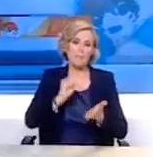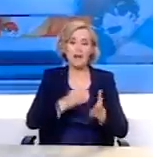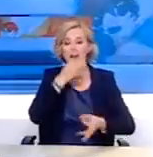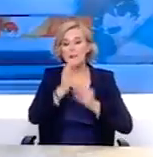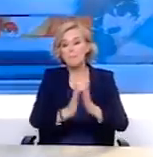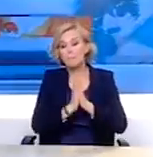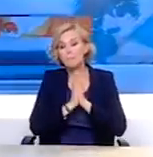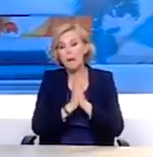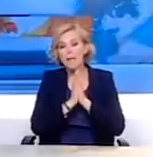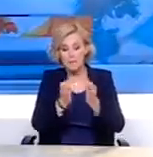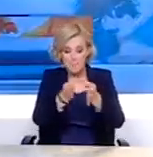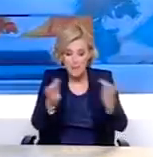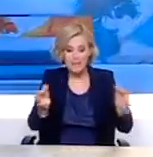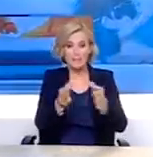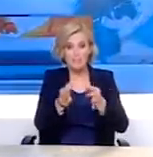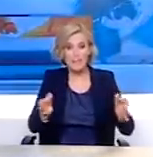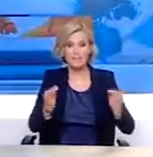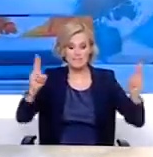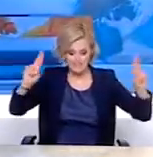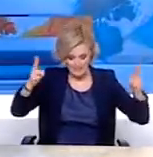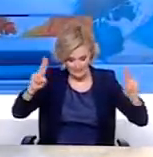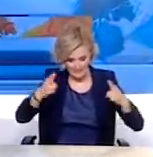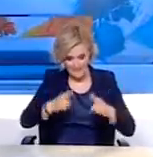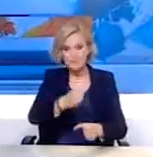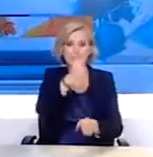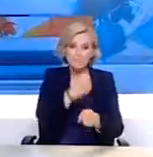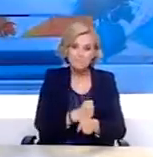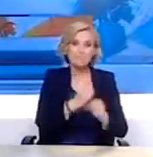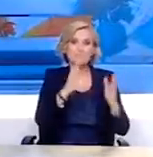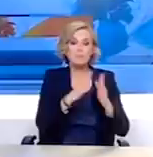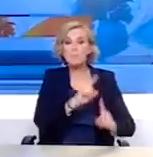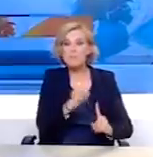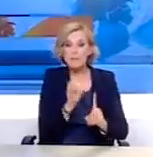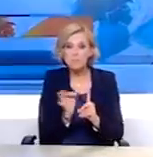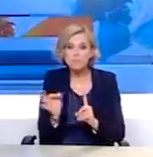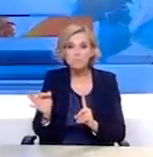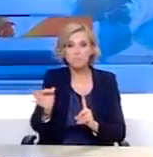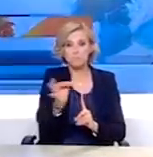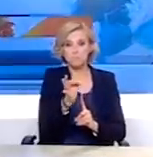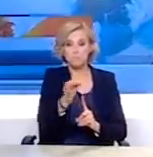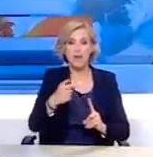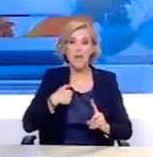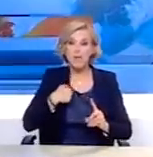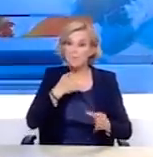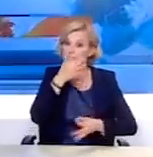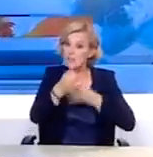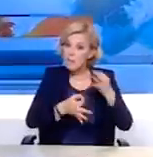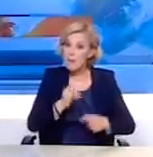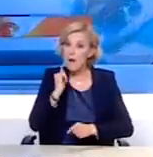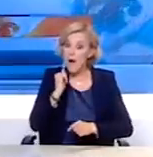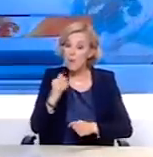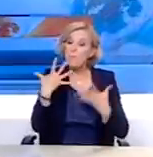οδηγιών, την ανάγκη περιορισμού των μετακινήσεων προκειμένου να αποφύγουμε την εξάπλωση της πανδημίας. Και δεν έχουμε κρύψει ότι τίποτα δεν έχει κρυθεί